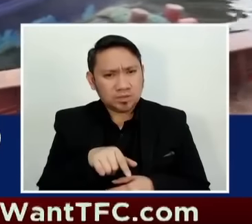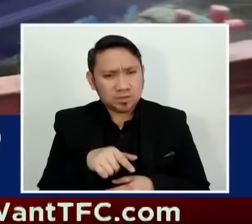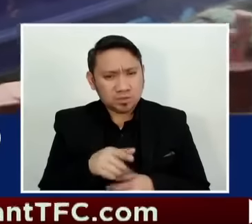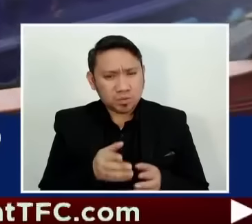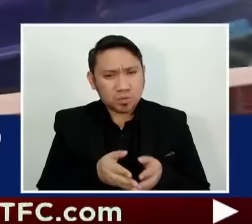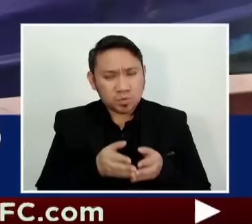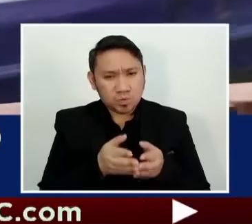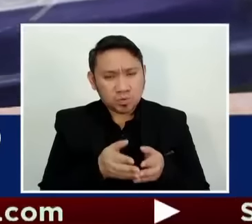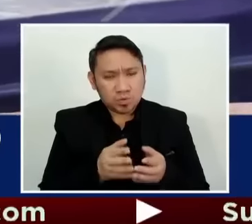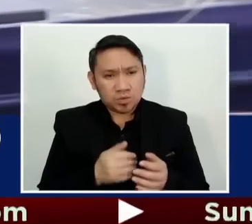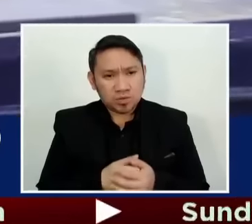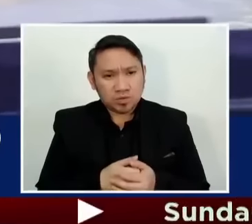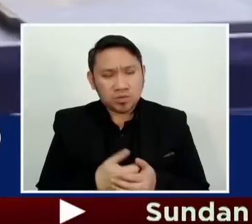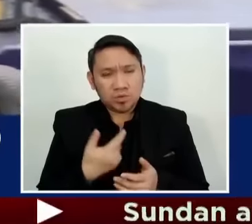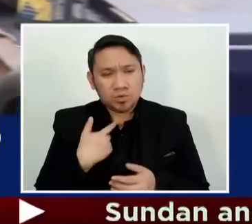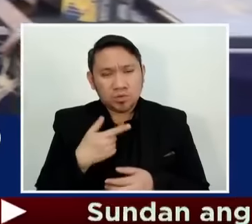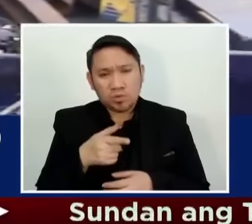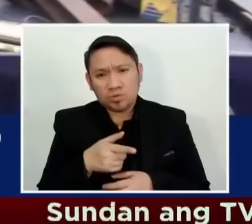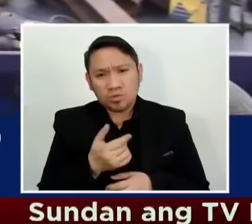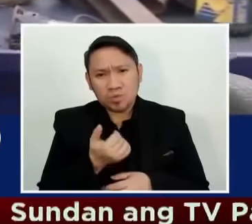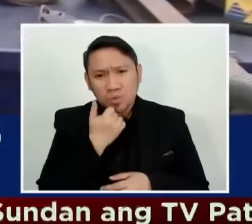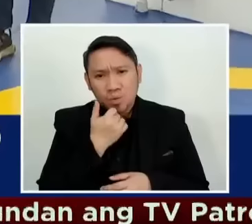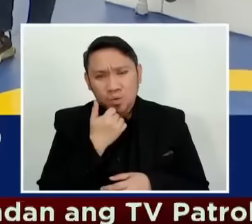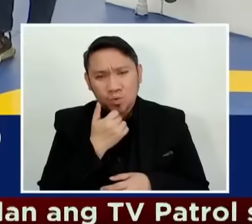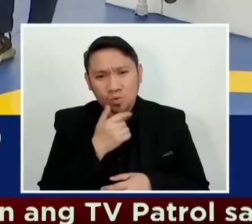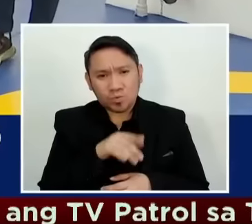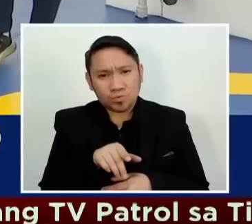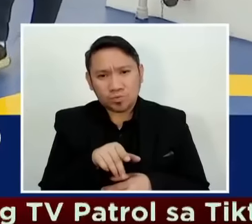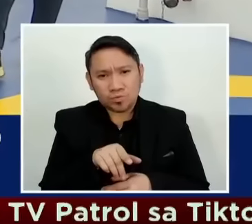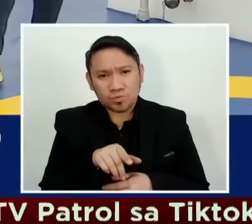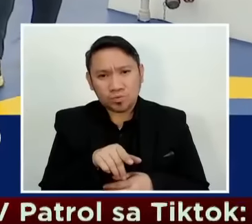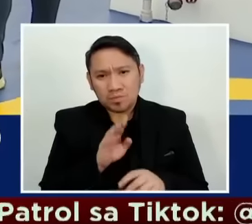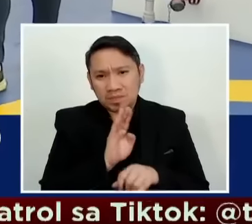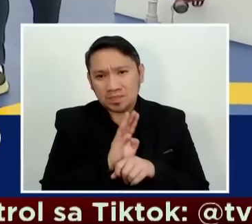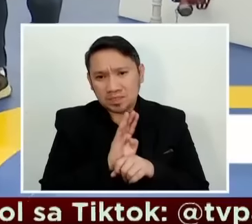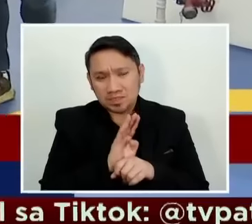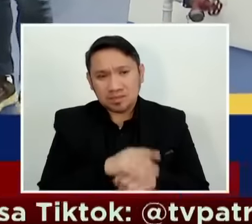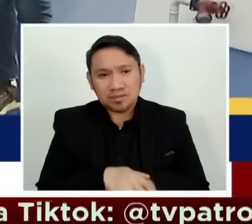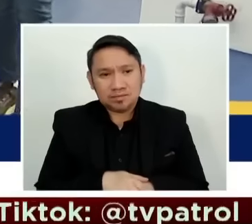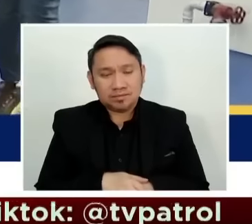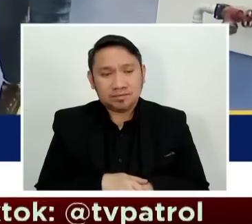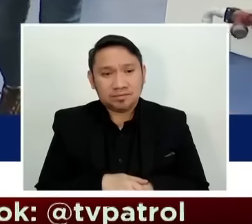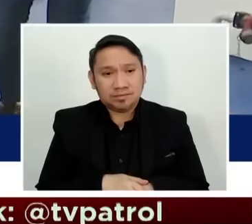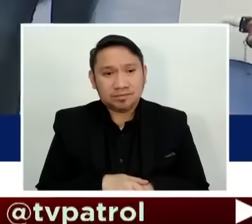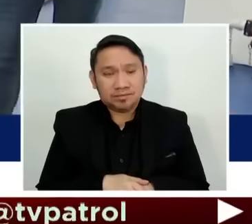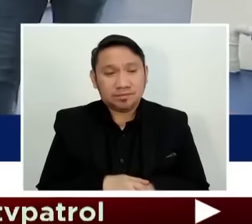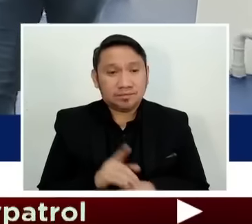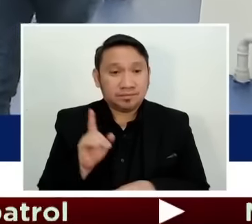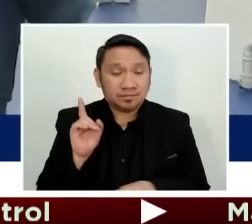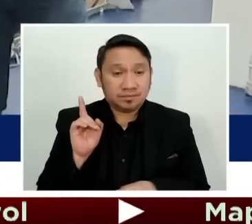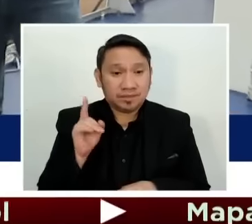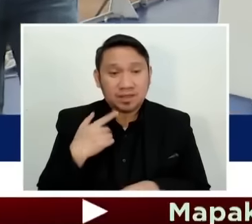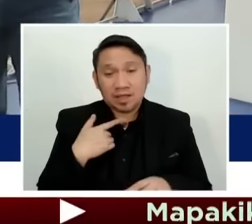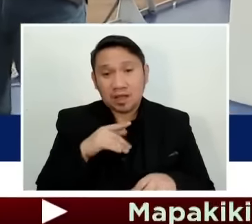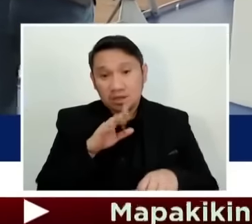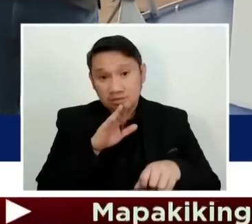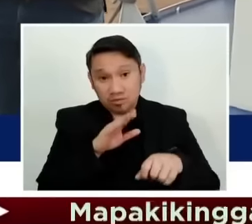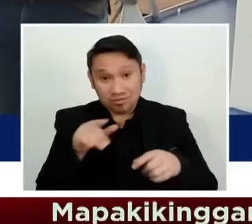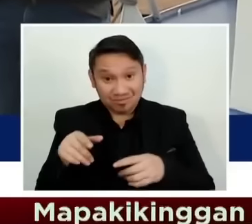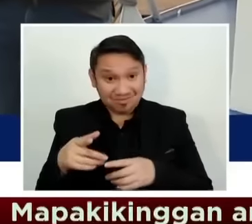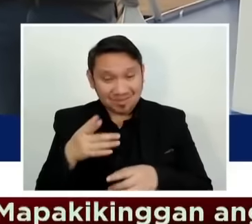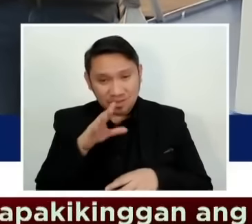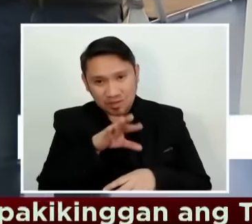habulin ang mga ganitong klase ng ilegal na transaksyon. Ito ang BRP Boracay ng Philippine Coast Guard na nakasita at nakahuli sa dalawang motor